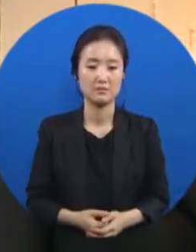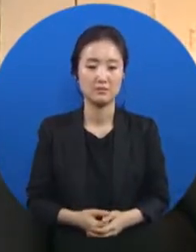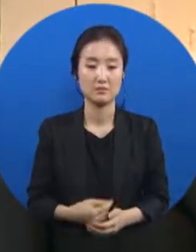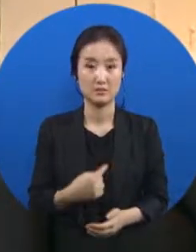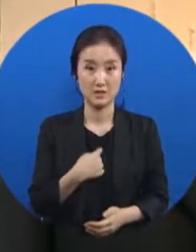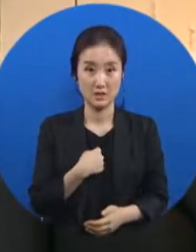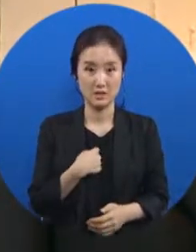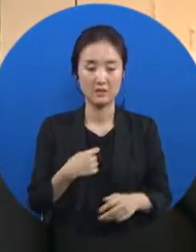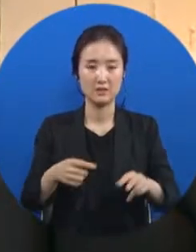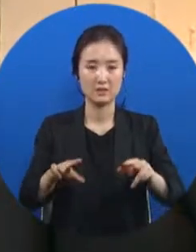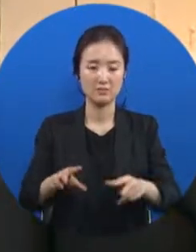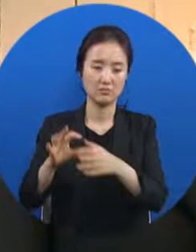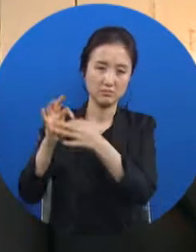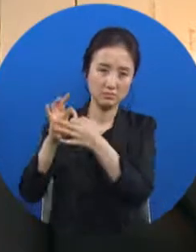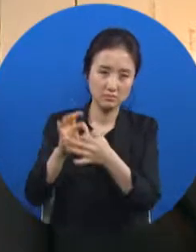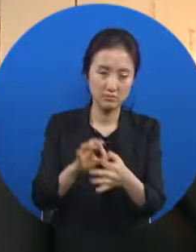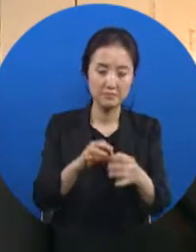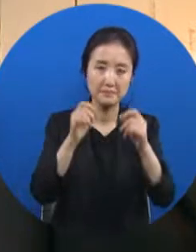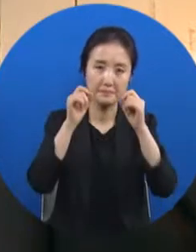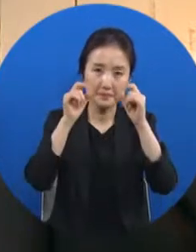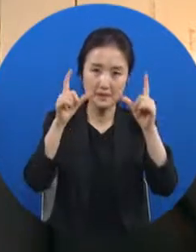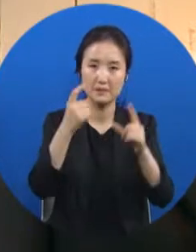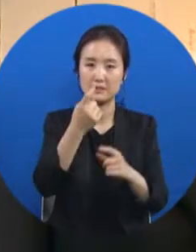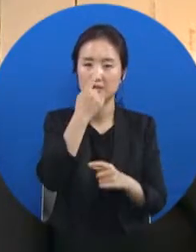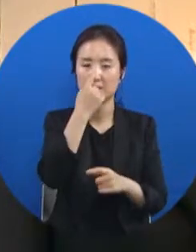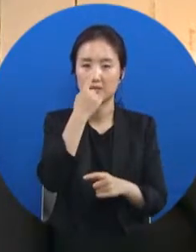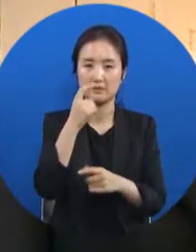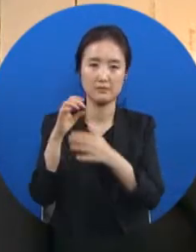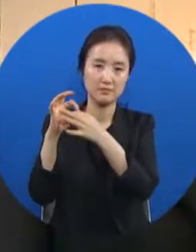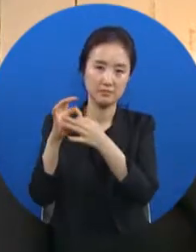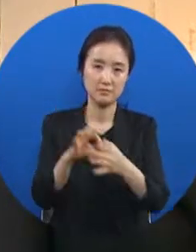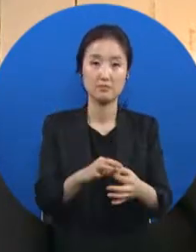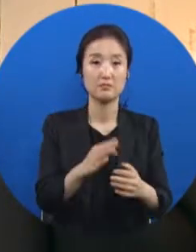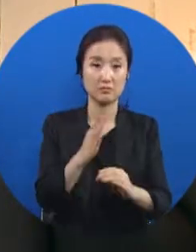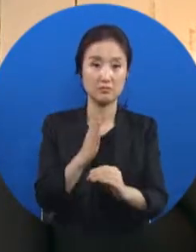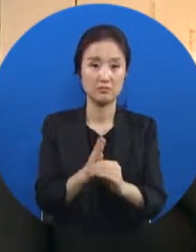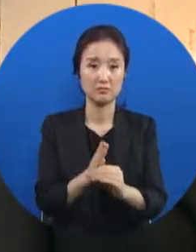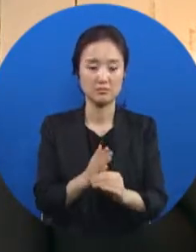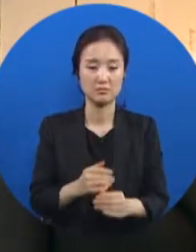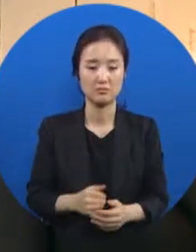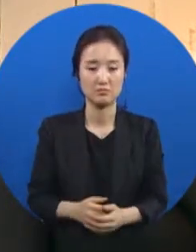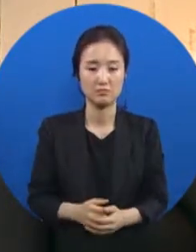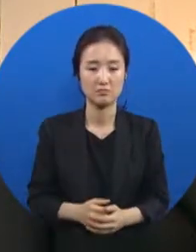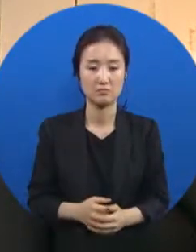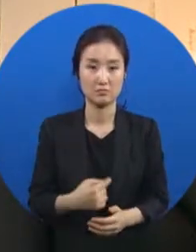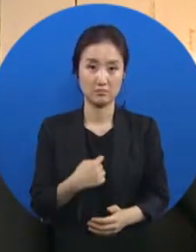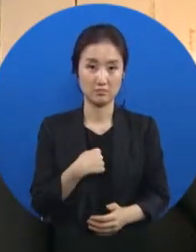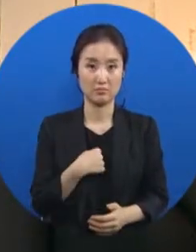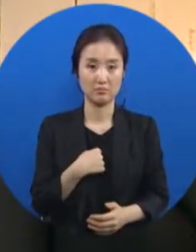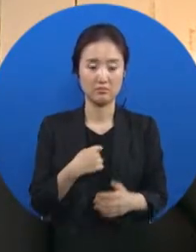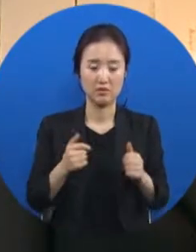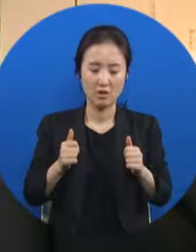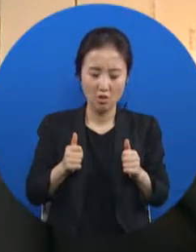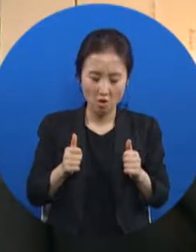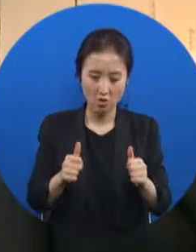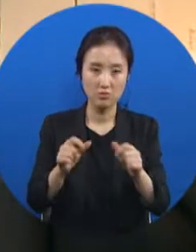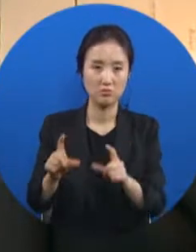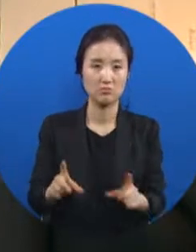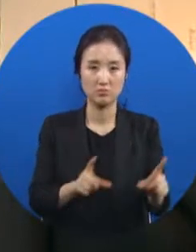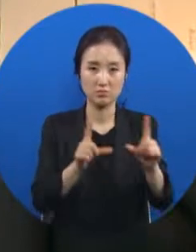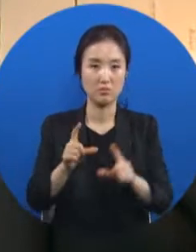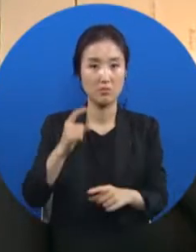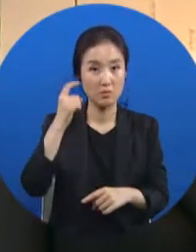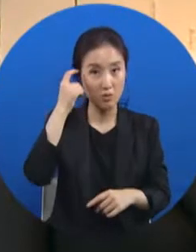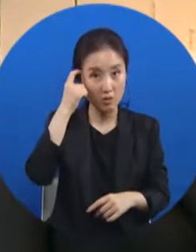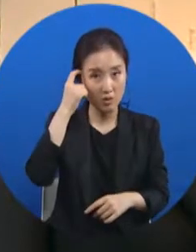지금도 성장하고 있고 제가 왜 열심히 하느냐. 저는 지금도 젊은 친구들에게 저를 통해서 뭔가를 보여주고